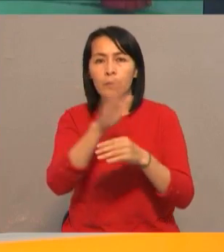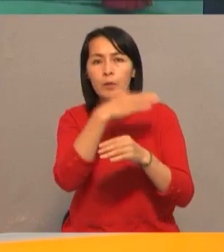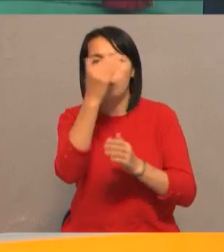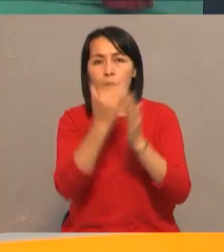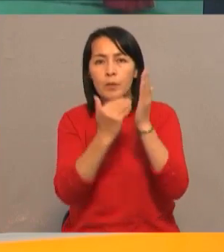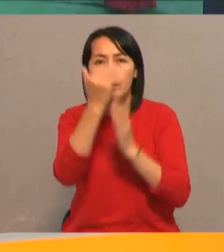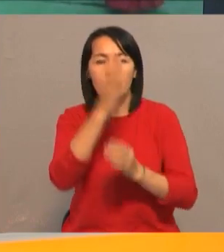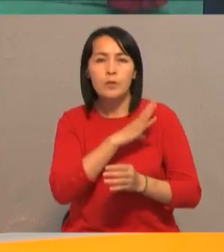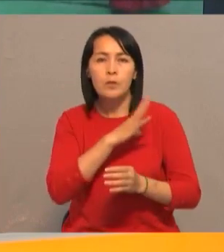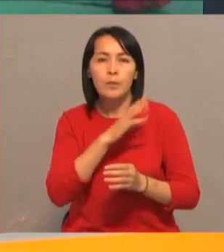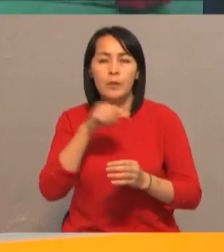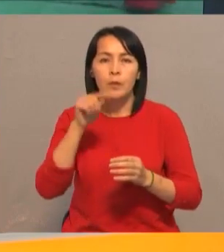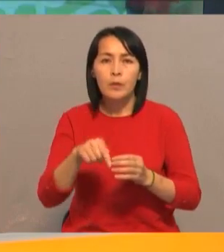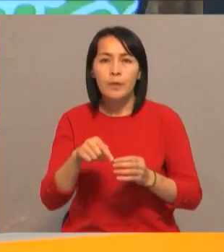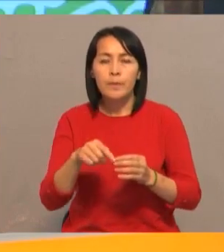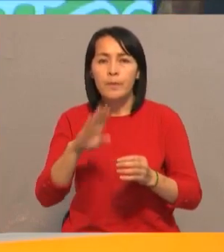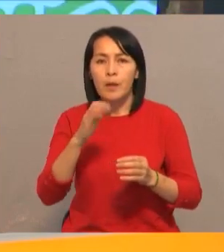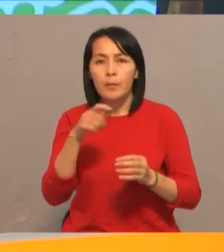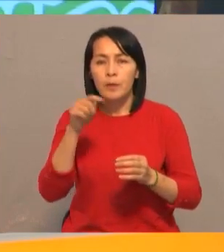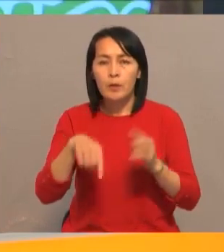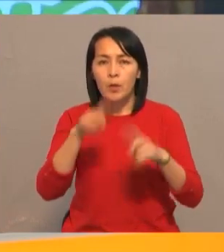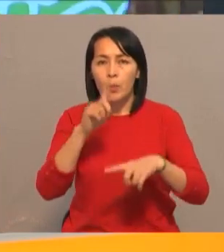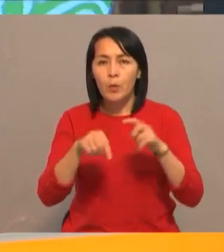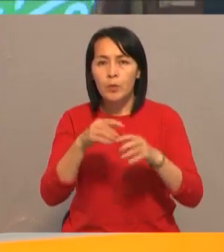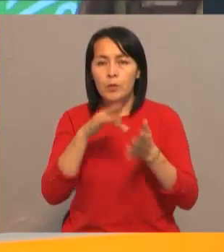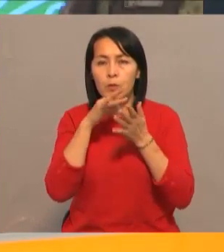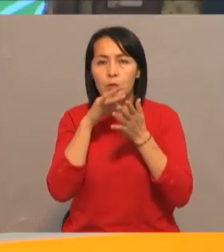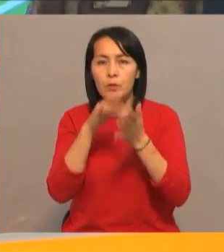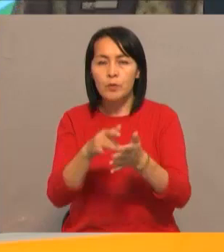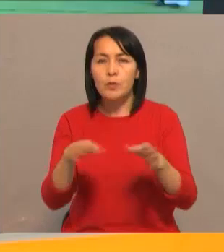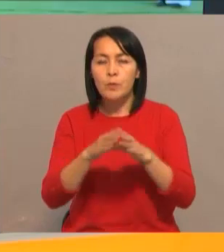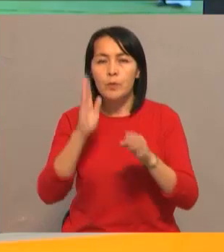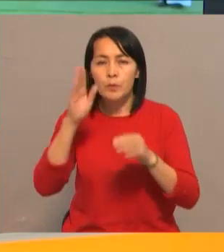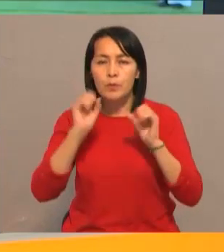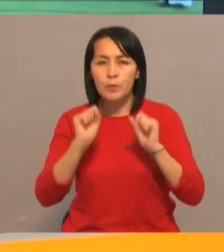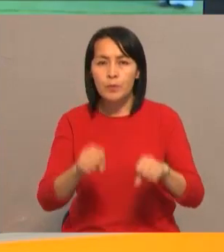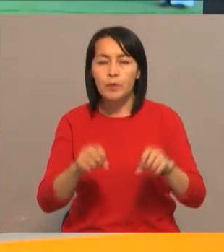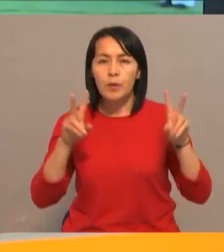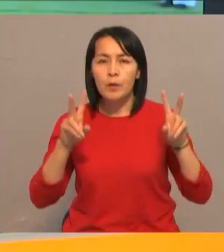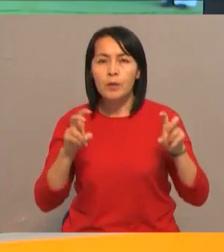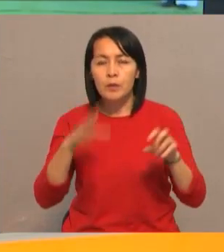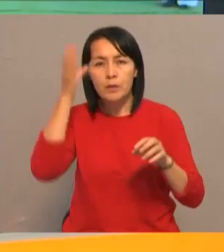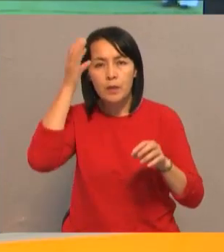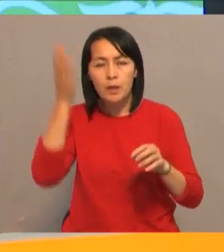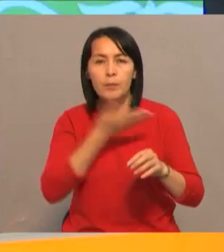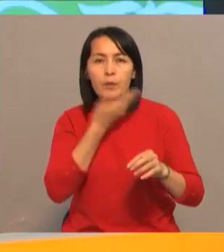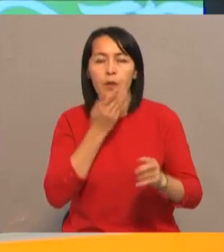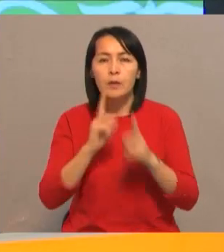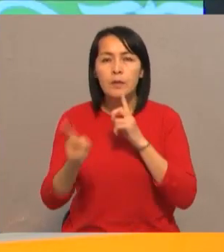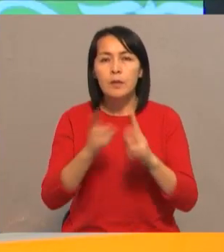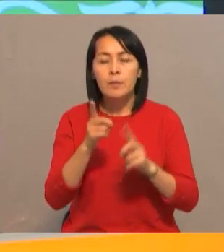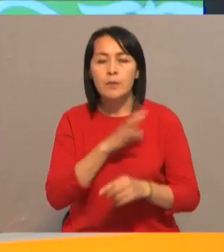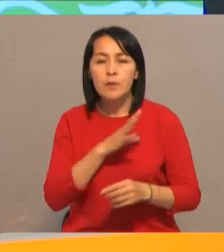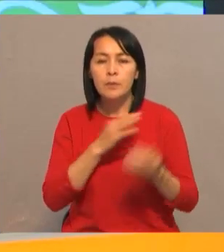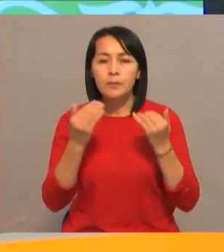қойылды. Одан кейін оқсыз әл-Фарабидің отаны, туристік әлеуеті мен болашақ мүмкіндіктері тақырыбында ғылыми-теориялық конференция